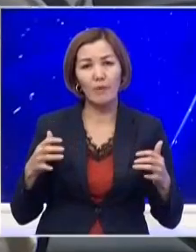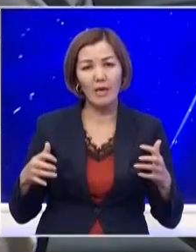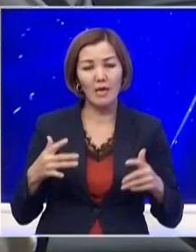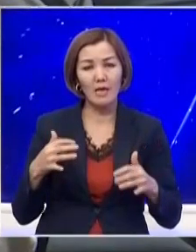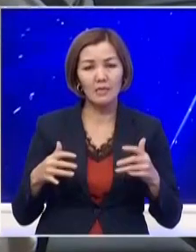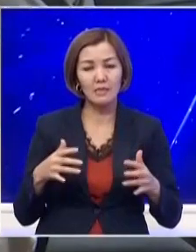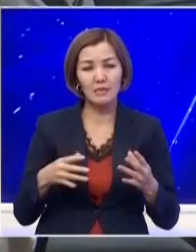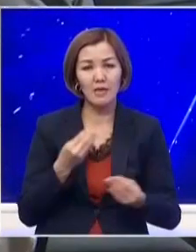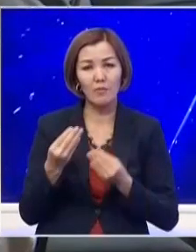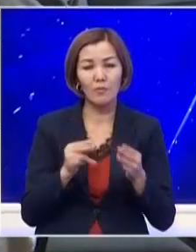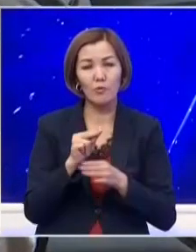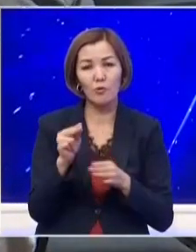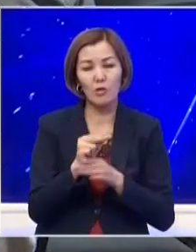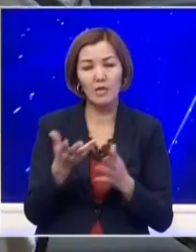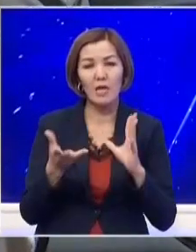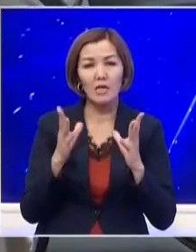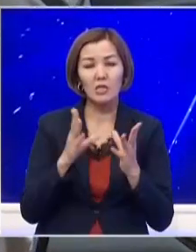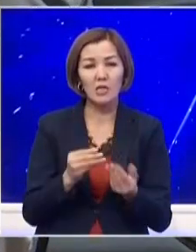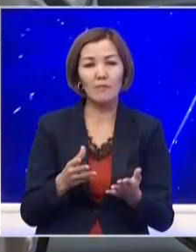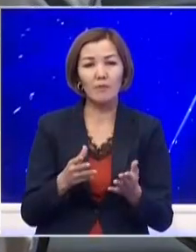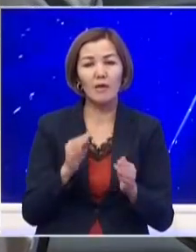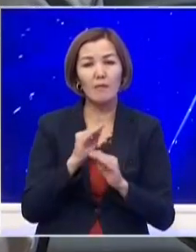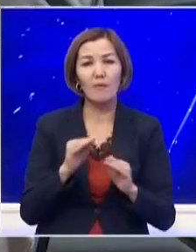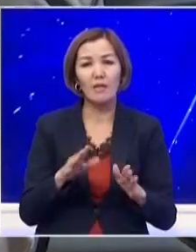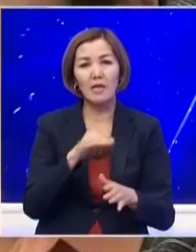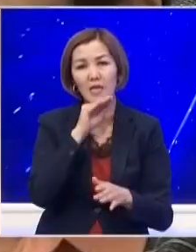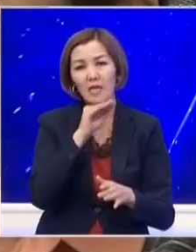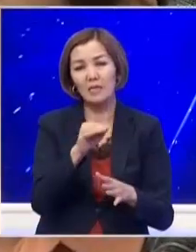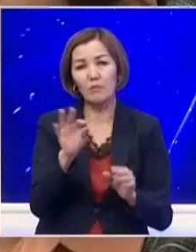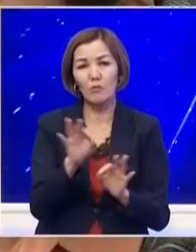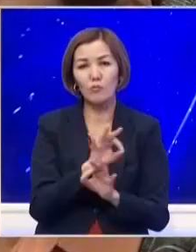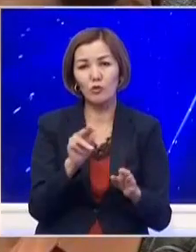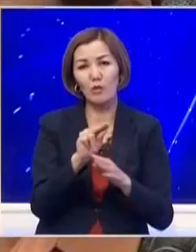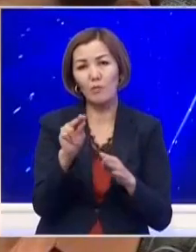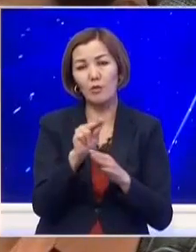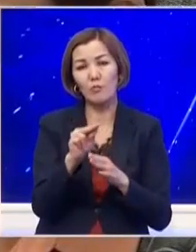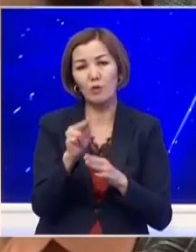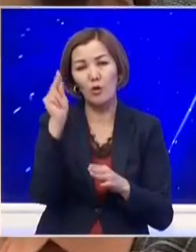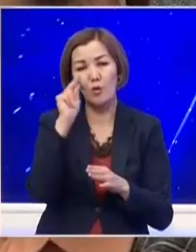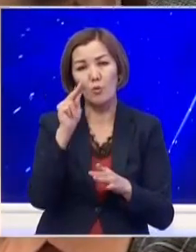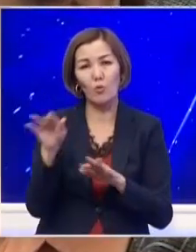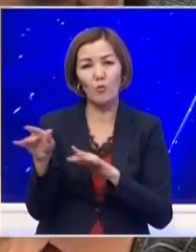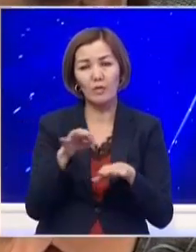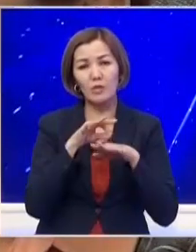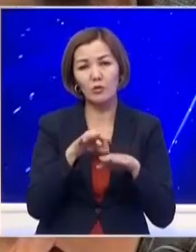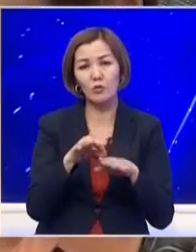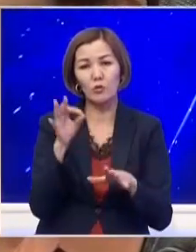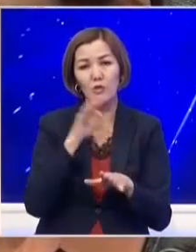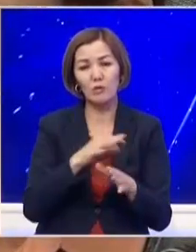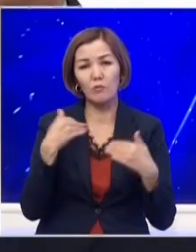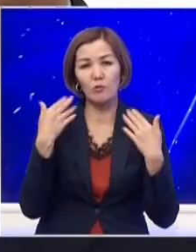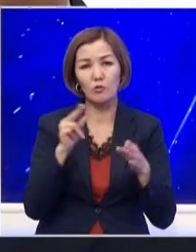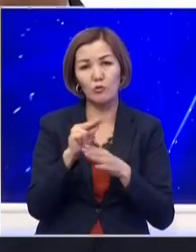үйретудің қыр-сыры оқытылды. Жалпы семинар балаларға кәсіби музыкалық білім берудегі оқу процесін жүргізудің тиімді